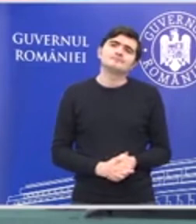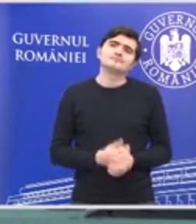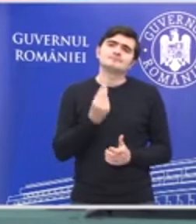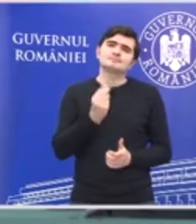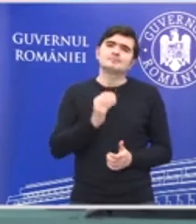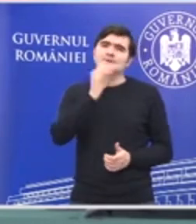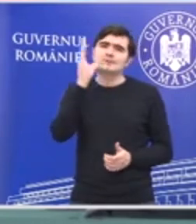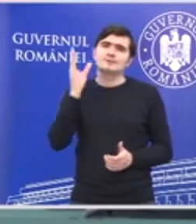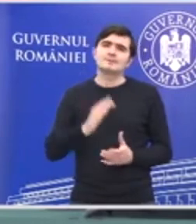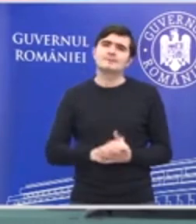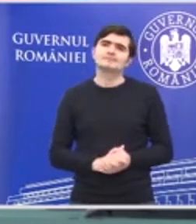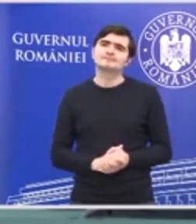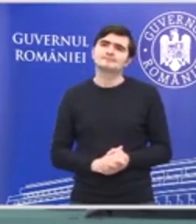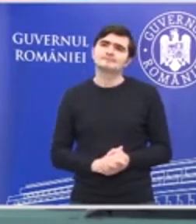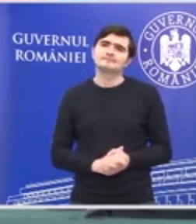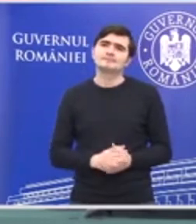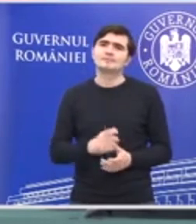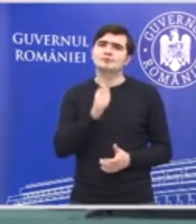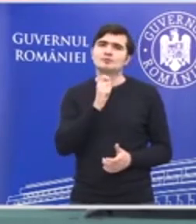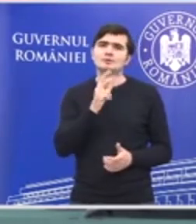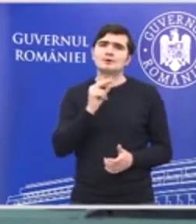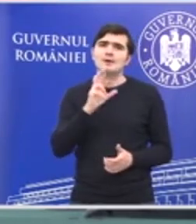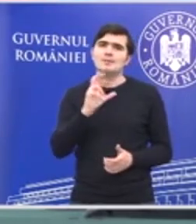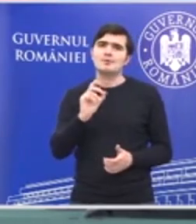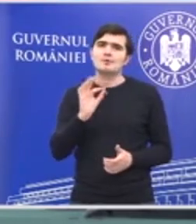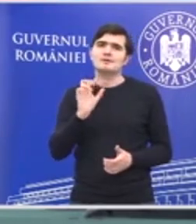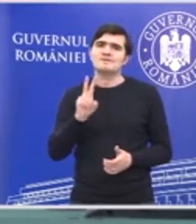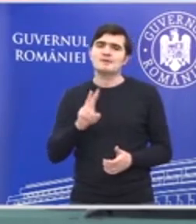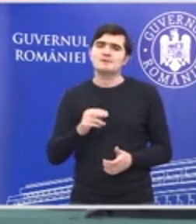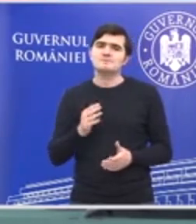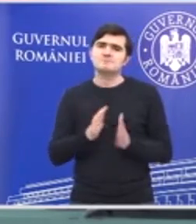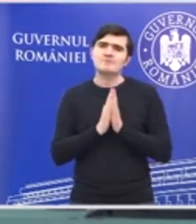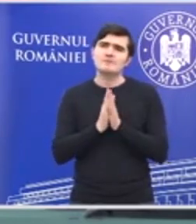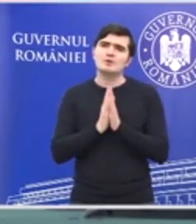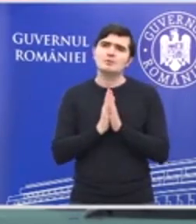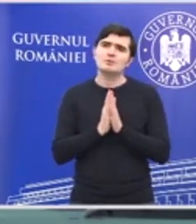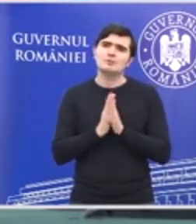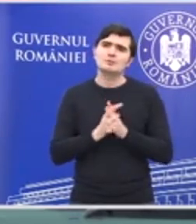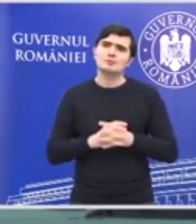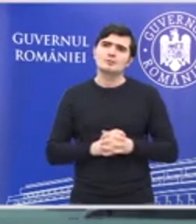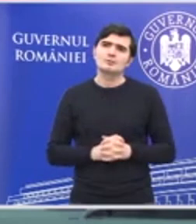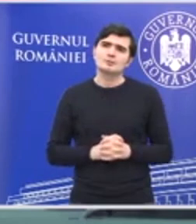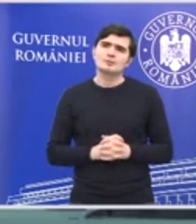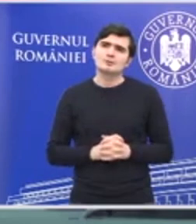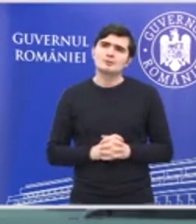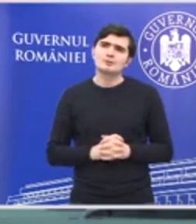Bună ziua, Ramona Țintea sunt de la știrile ProTV. Vă rog, IATA,